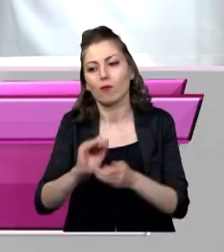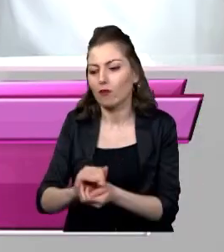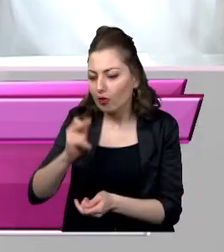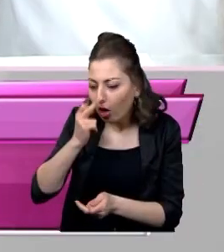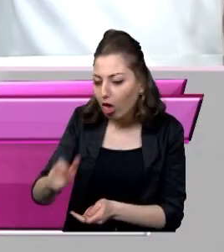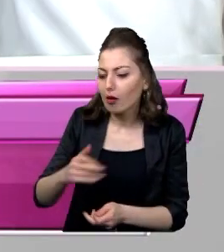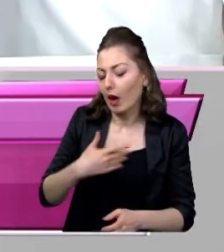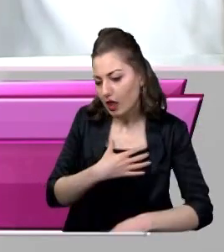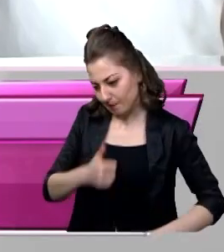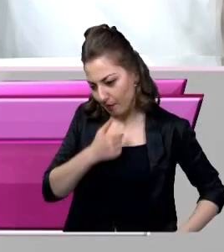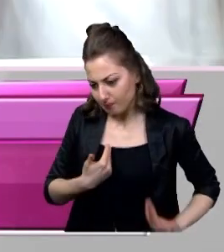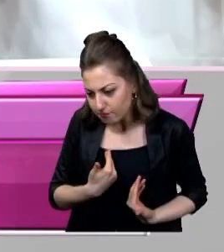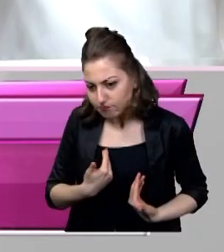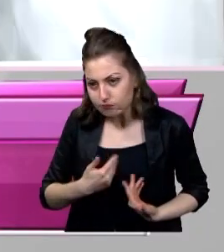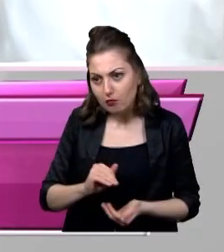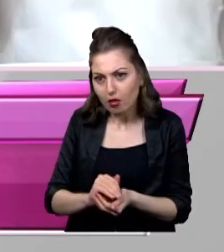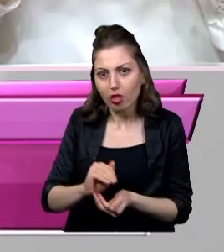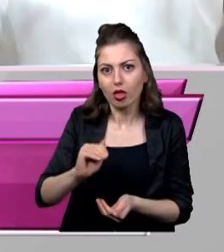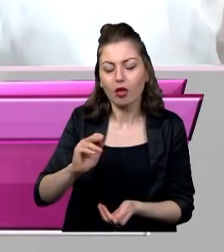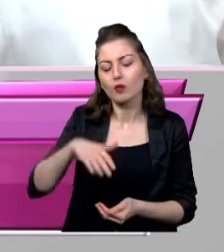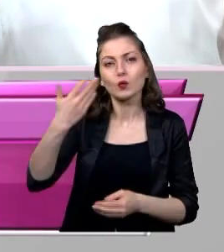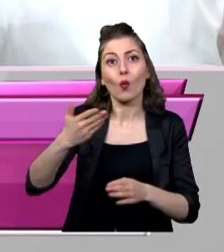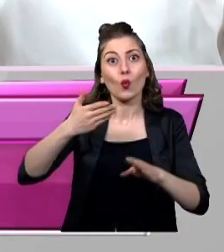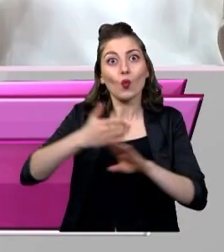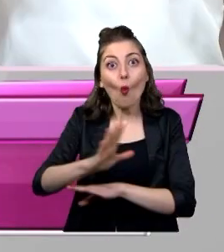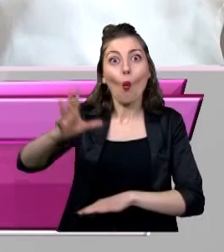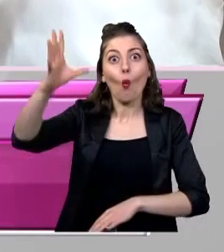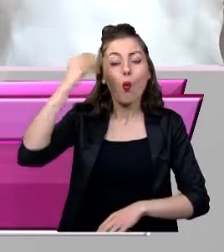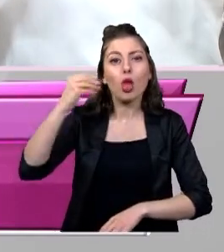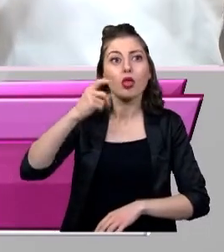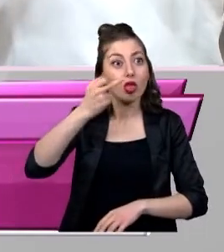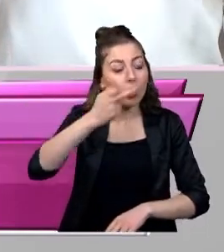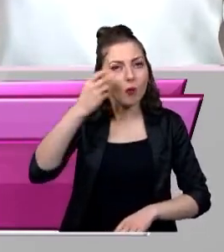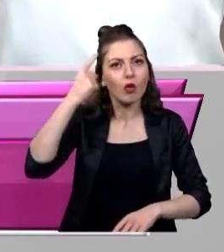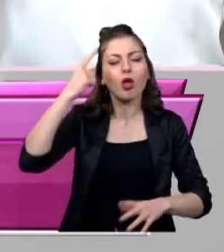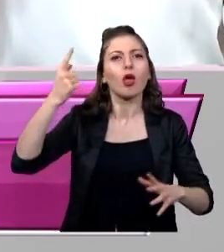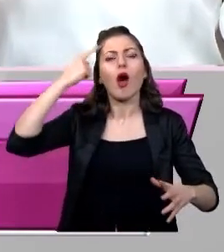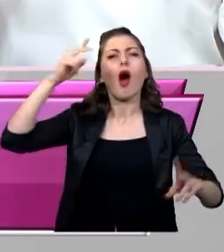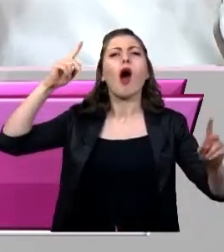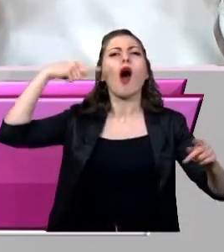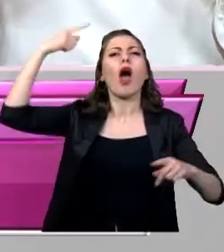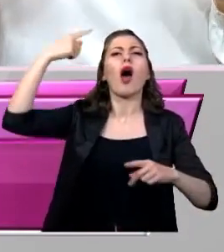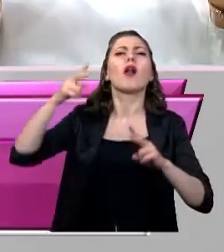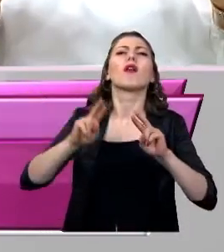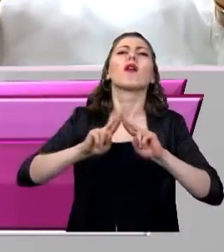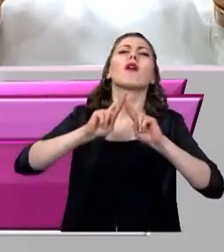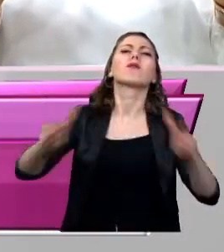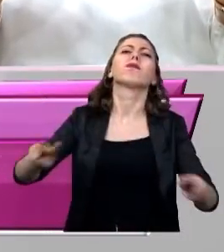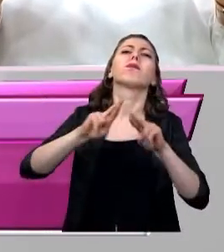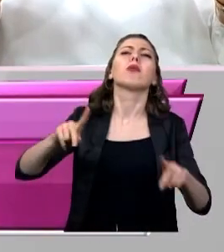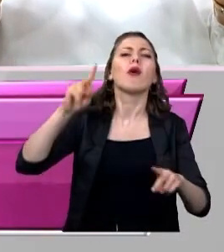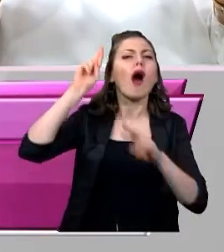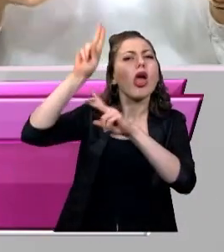iz doğru öğrendiği anda hepsini yıkılır O ana kadar giriş kullanmaya başlayacak Çabuk